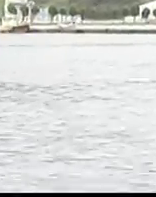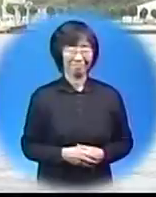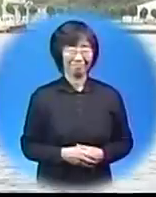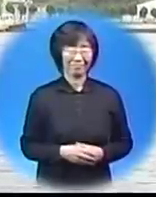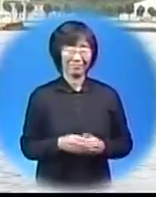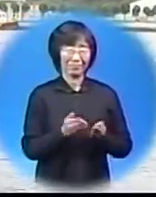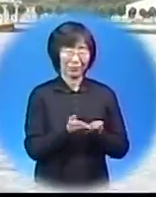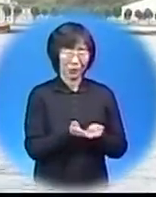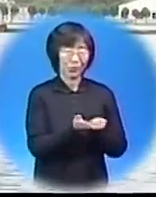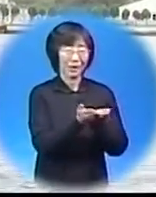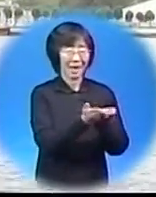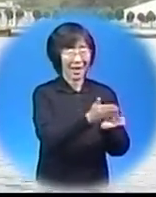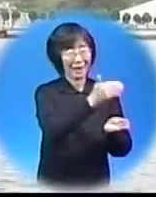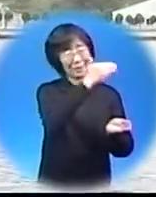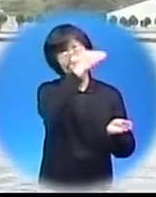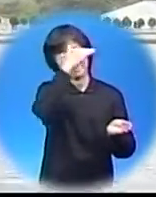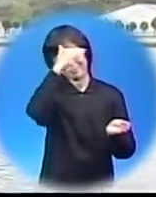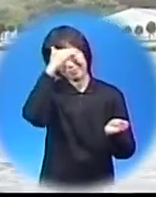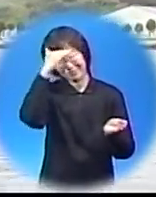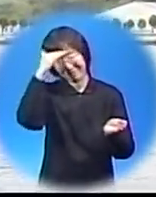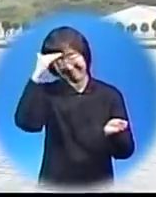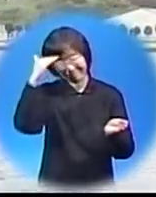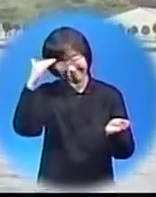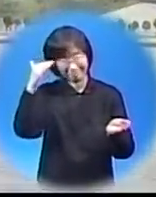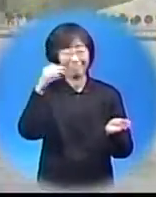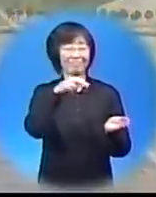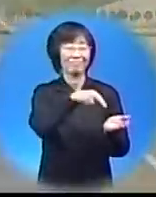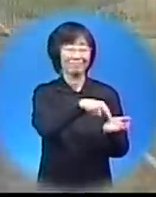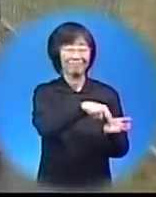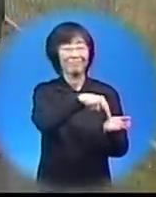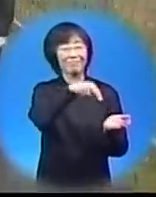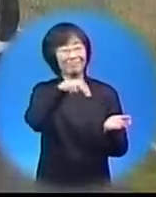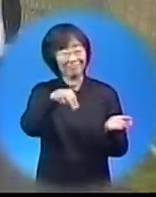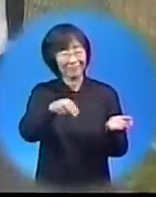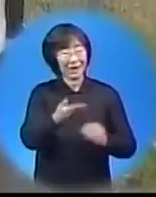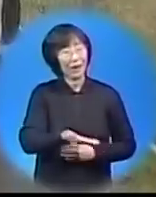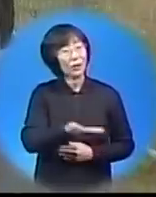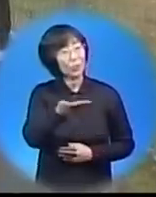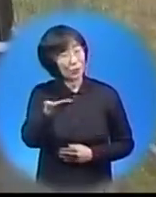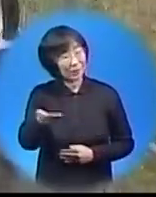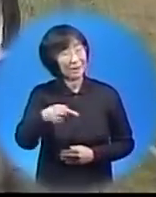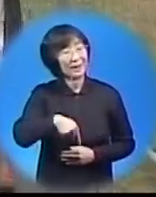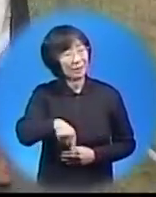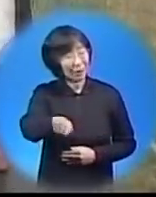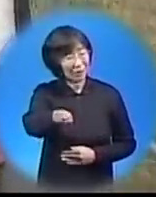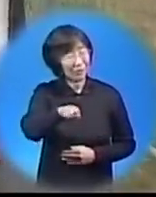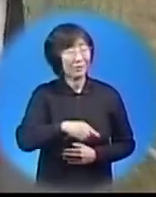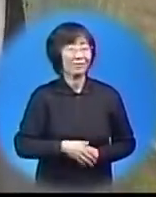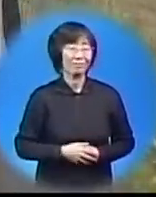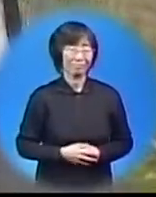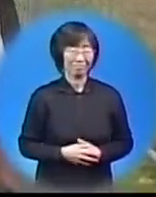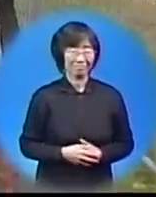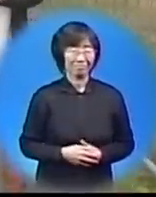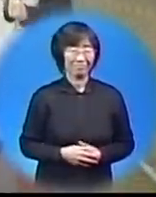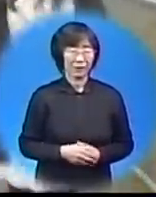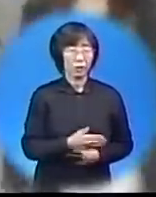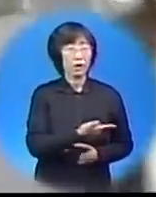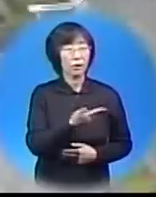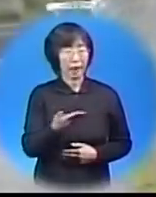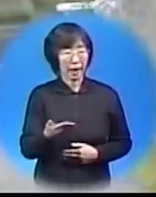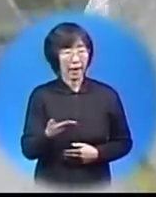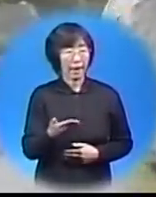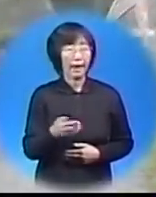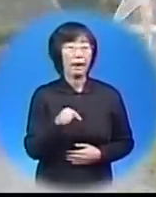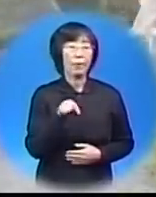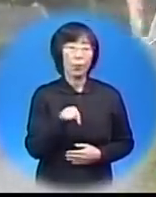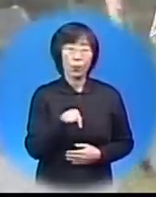絶景を楽しんだ後は再び地上に戻り、次なる目的地へと向かいます。 これからですね、は